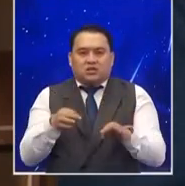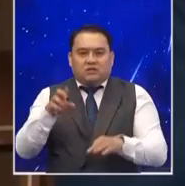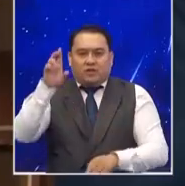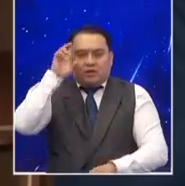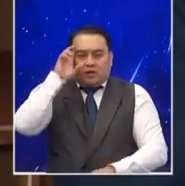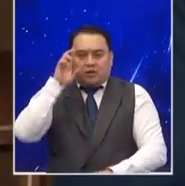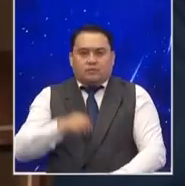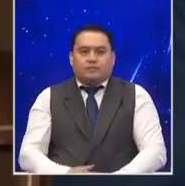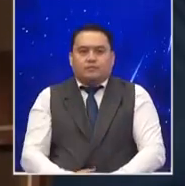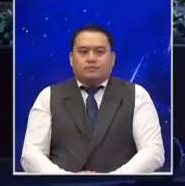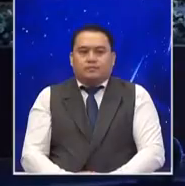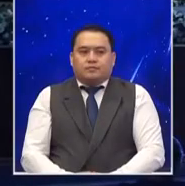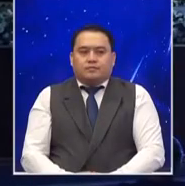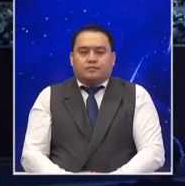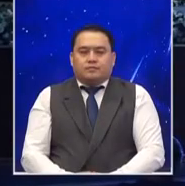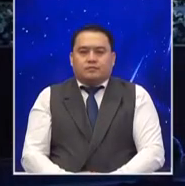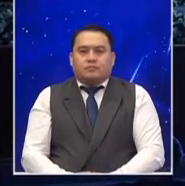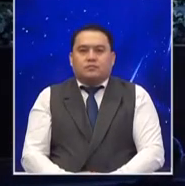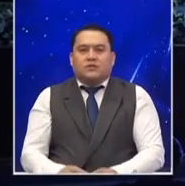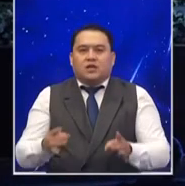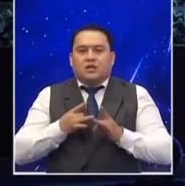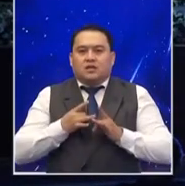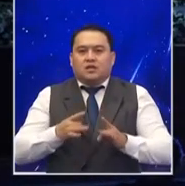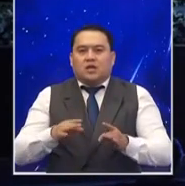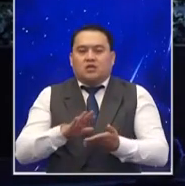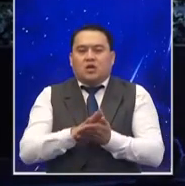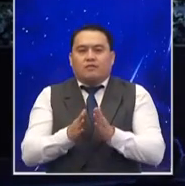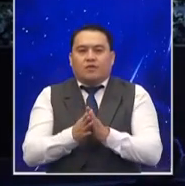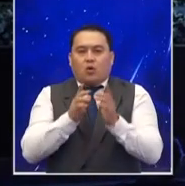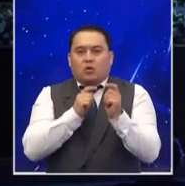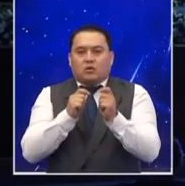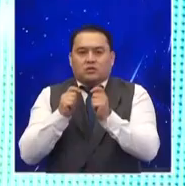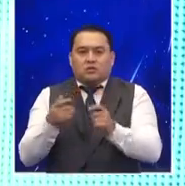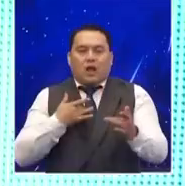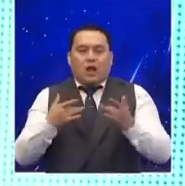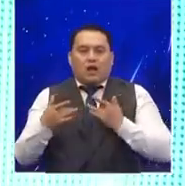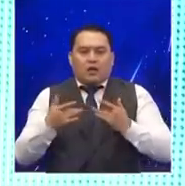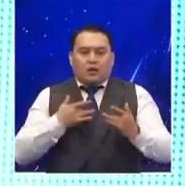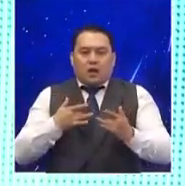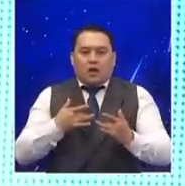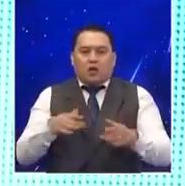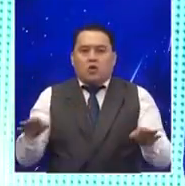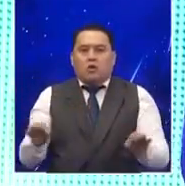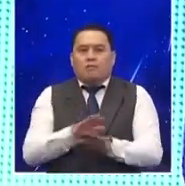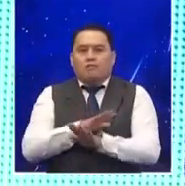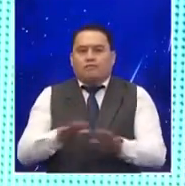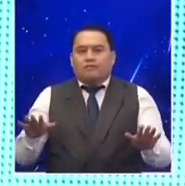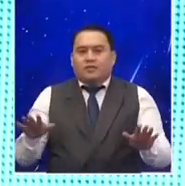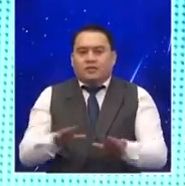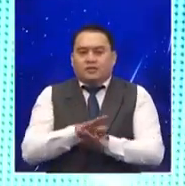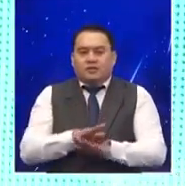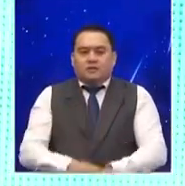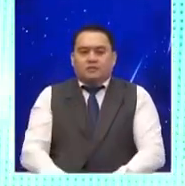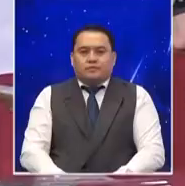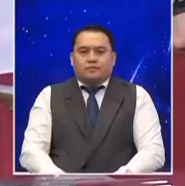независимость нашей страны. Под занавес торжественной церемонии награждения со сцены театра прозвучали патриотичные песни о родине.